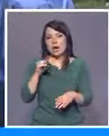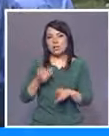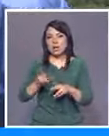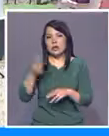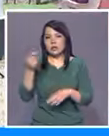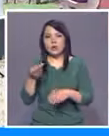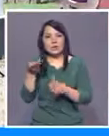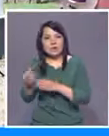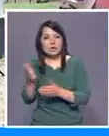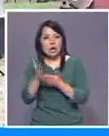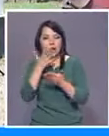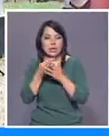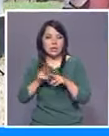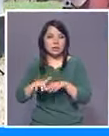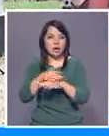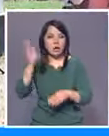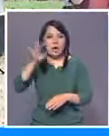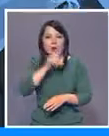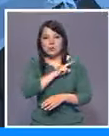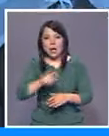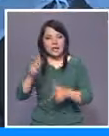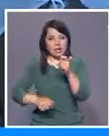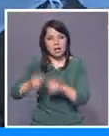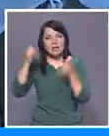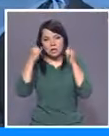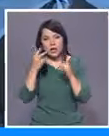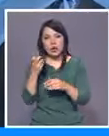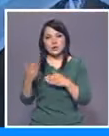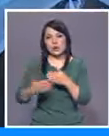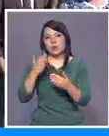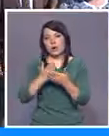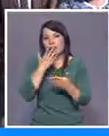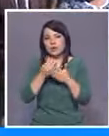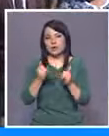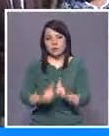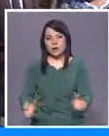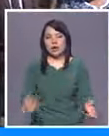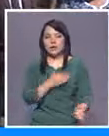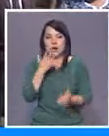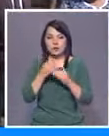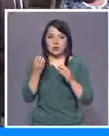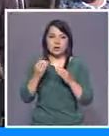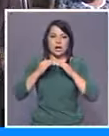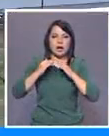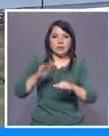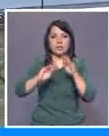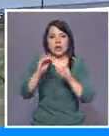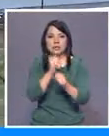төленеді. Сағынғұмаровтар отбасы алдағы уақытта сауын сиырлар санын 200-ге жеткізіп, тағы бір үлкен қора салуды